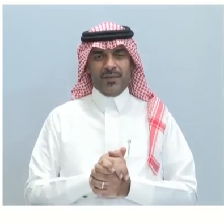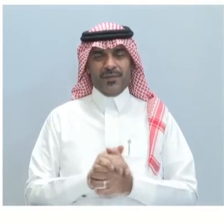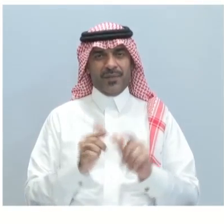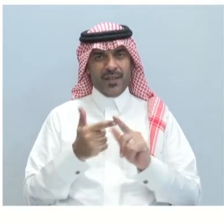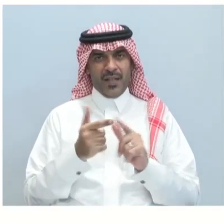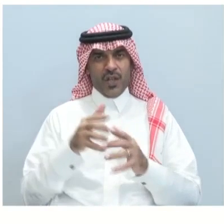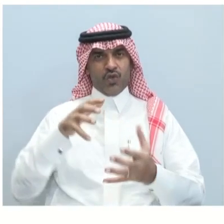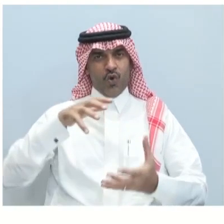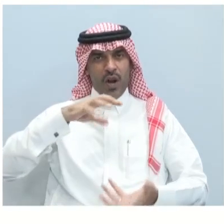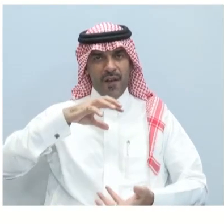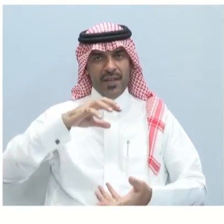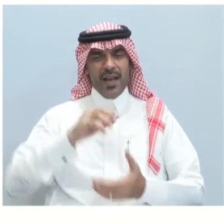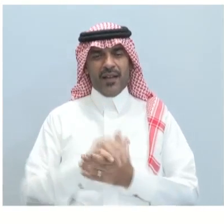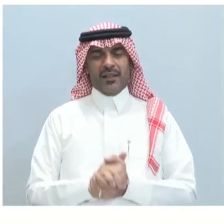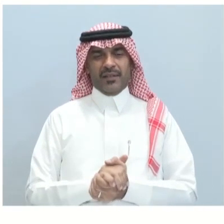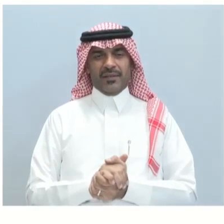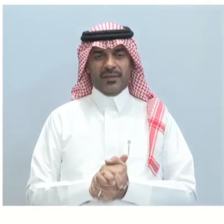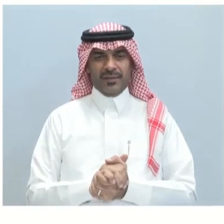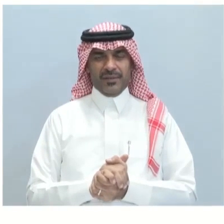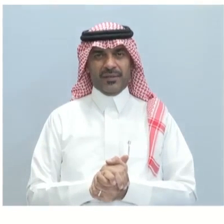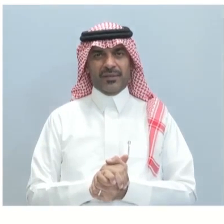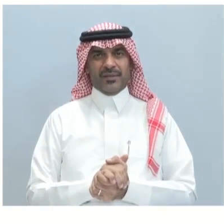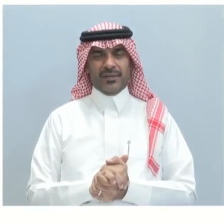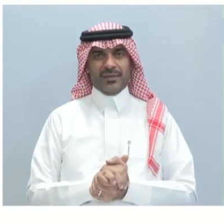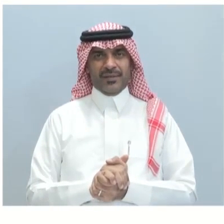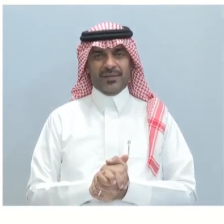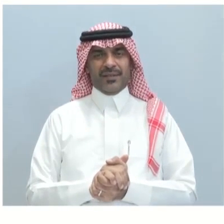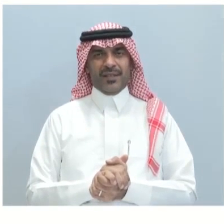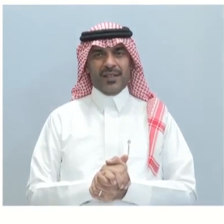الجغرافيا والمختص بدراستها الجغرافي